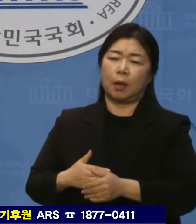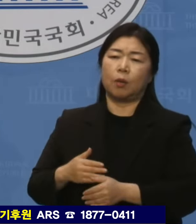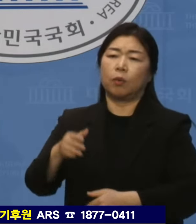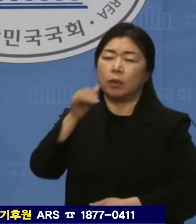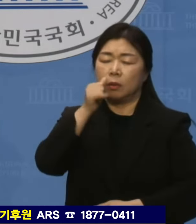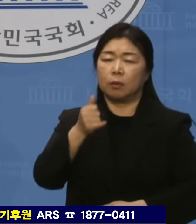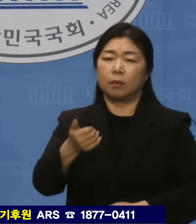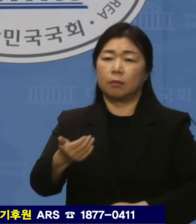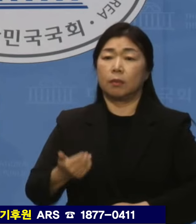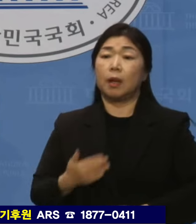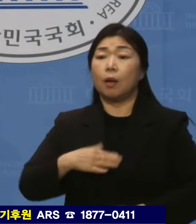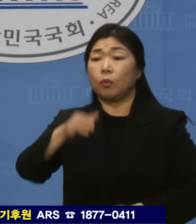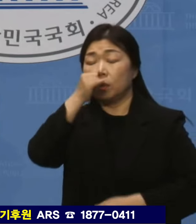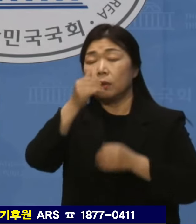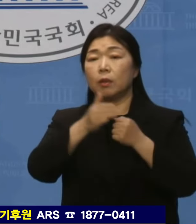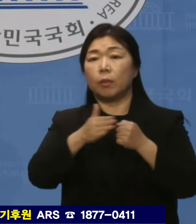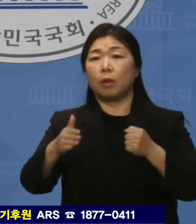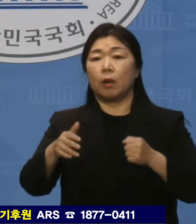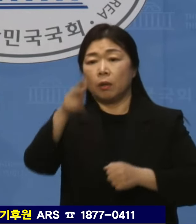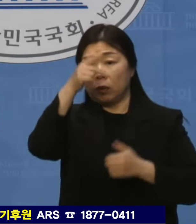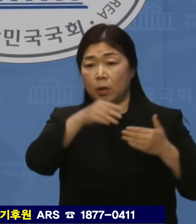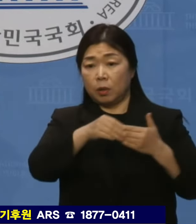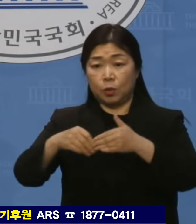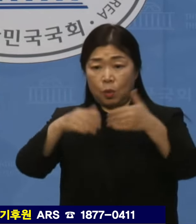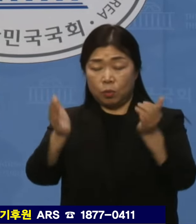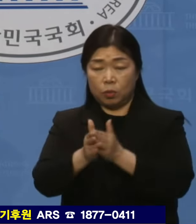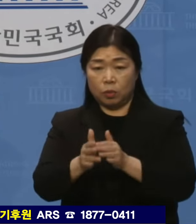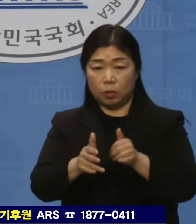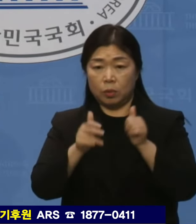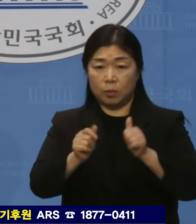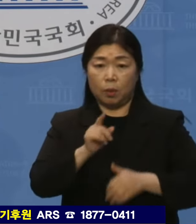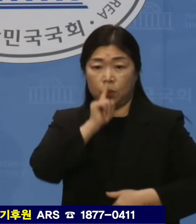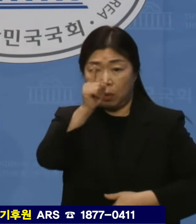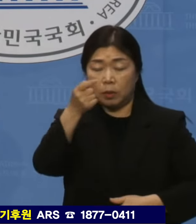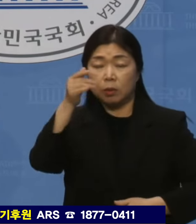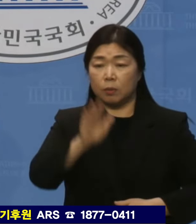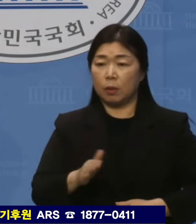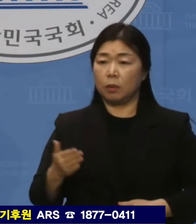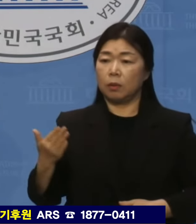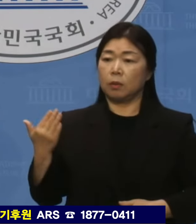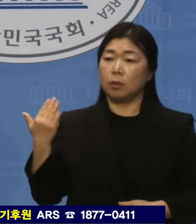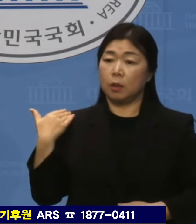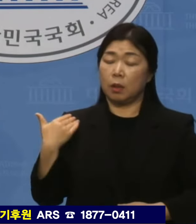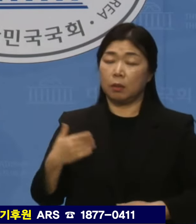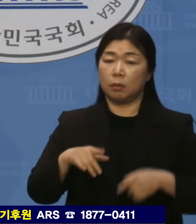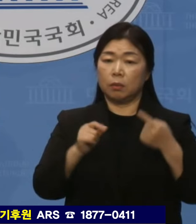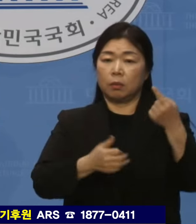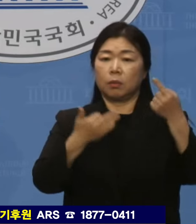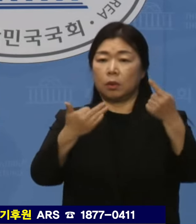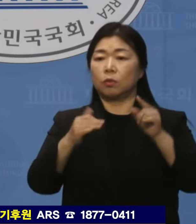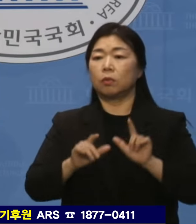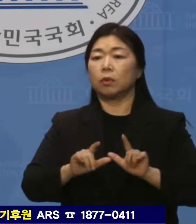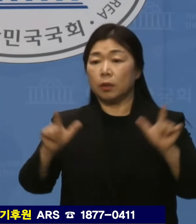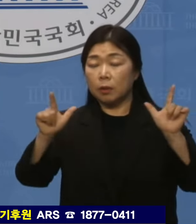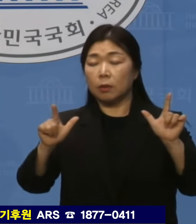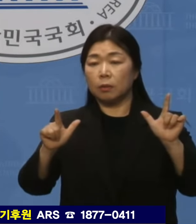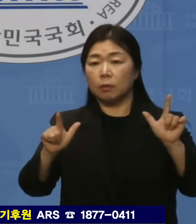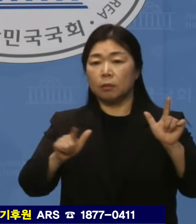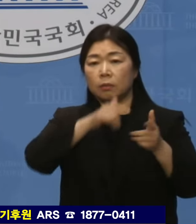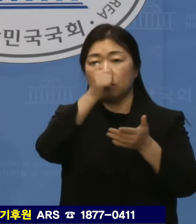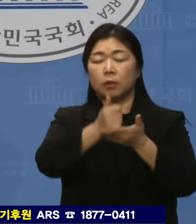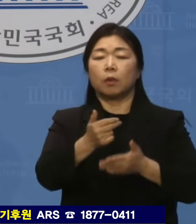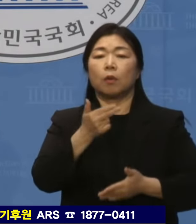판단해 경찰 지도부를 기소했지만 지난 19일에는 무혐의 처분의 근거로